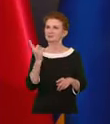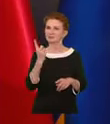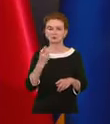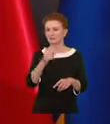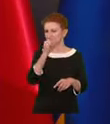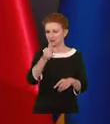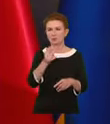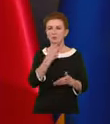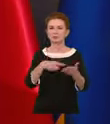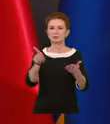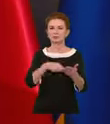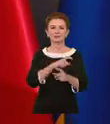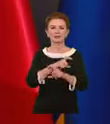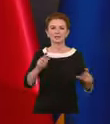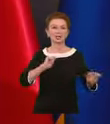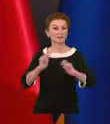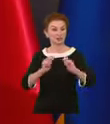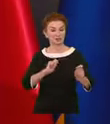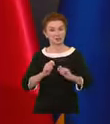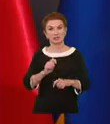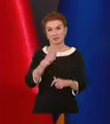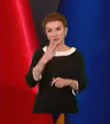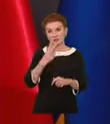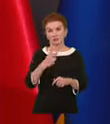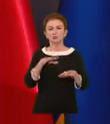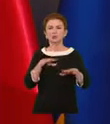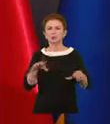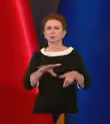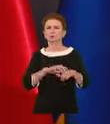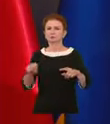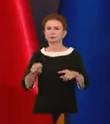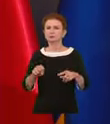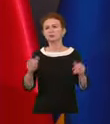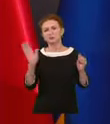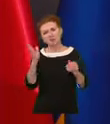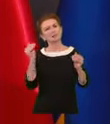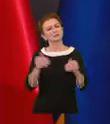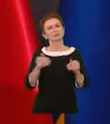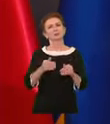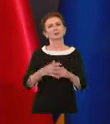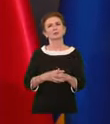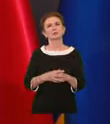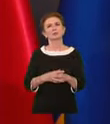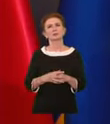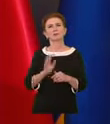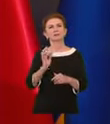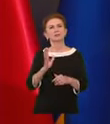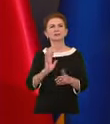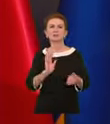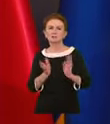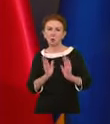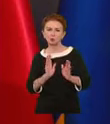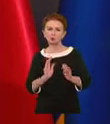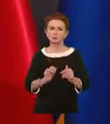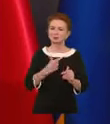czas wakacji, ale jak państwo widzicie, wiele z tych restrykcji będzie można w taki sposób ująć, aby